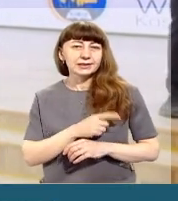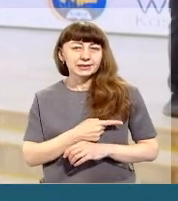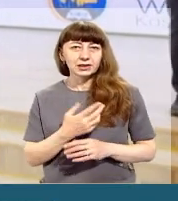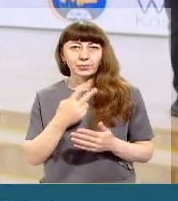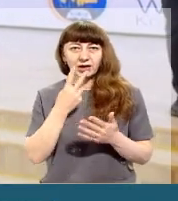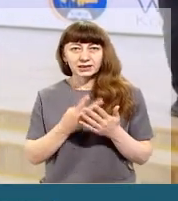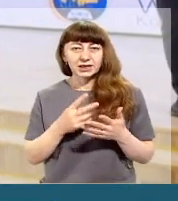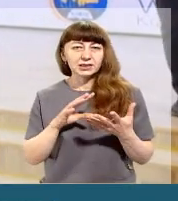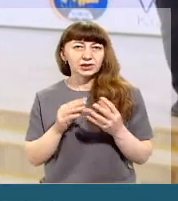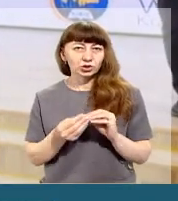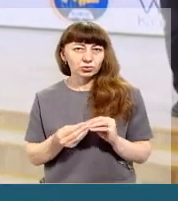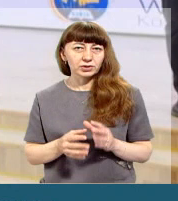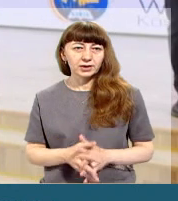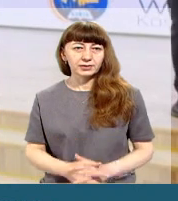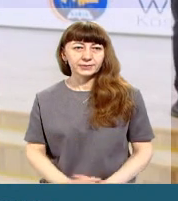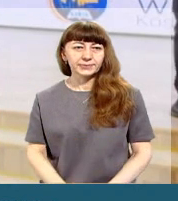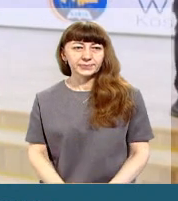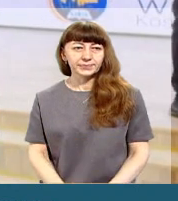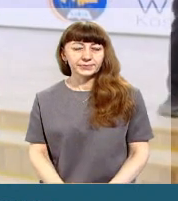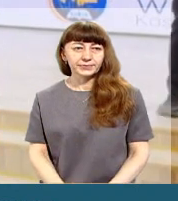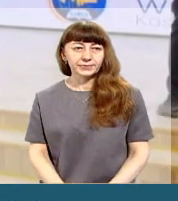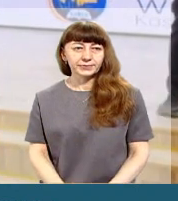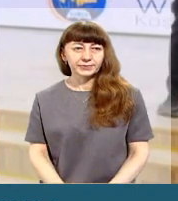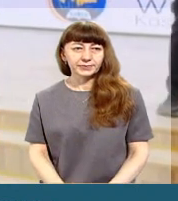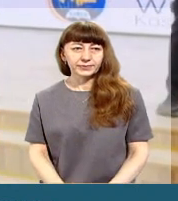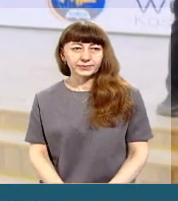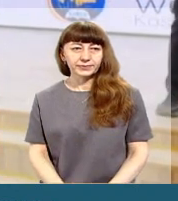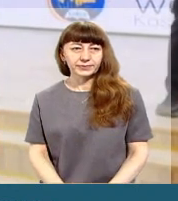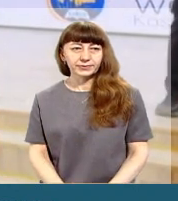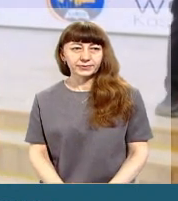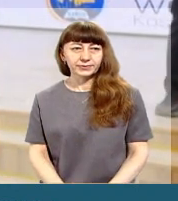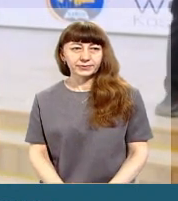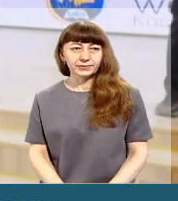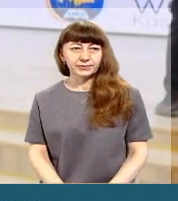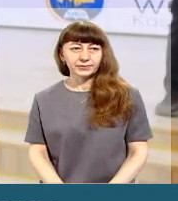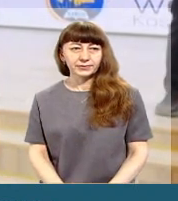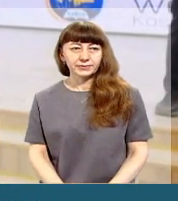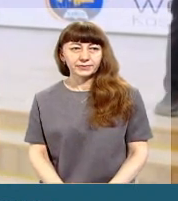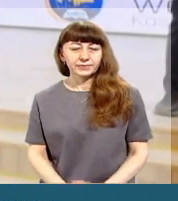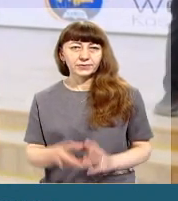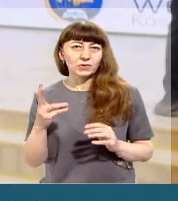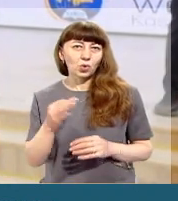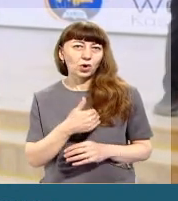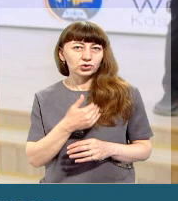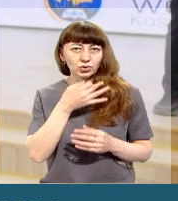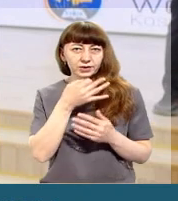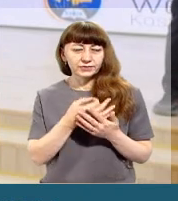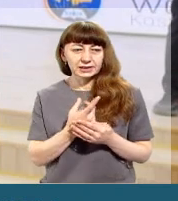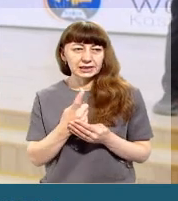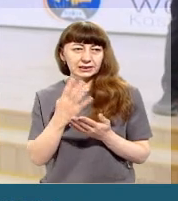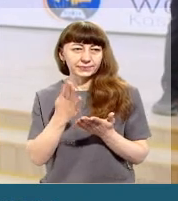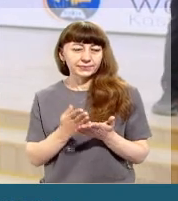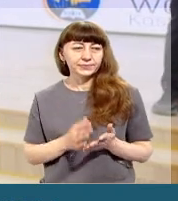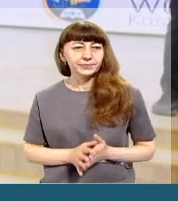развития рабочей силы. В принципе, иногда у нас смещаются акценты, но я хочу, так сказать, акцентировать именно на этом.